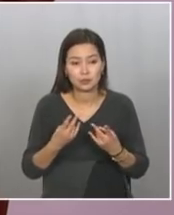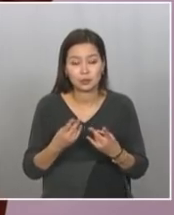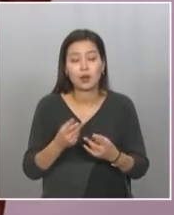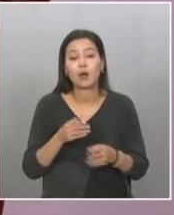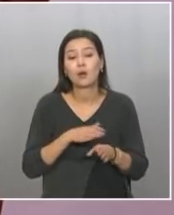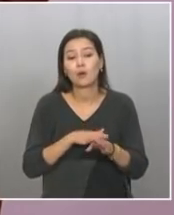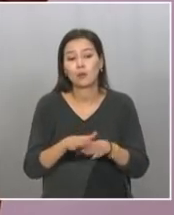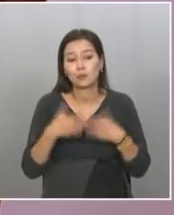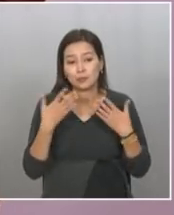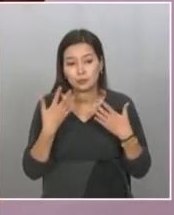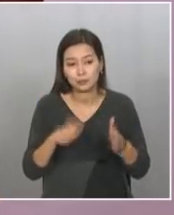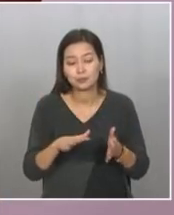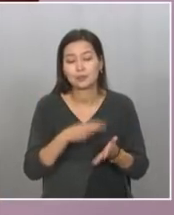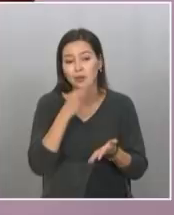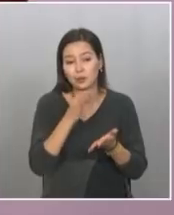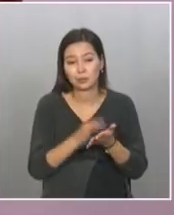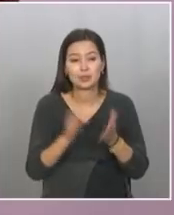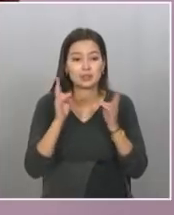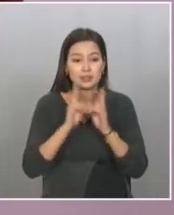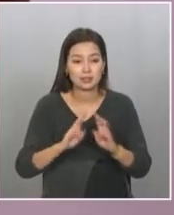Орындап болсаңдар, салыстырып тексерейік.